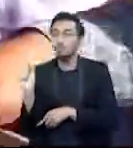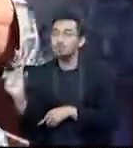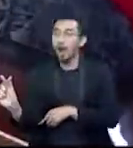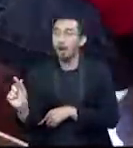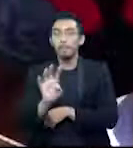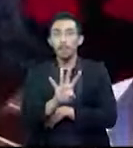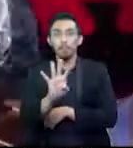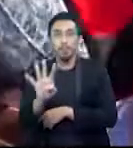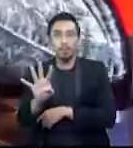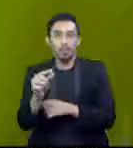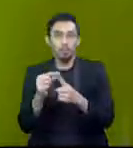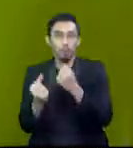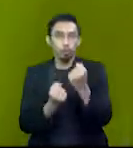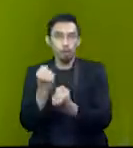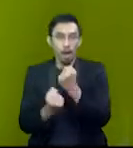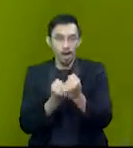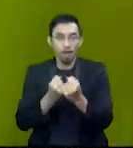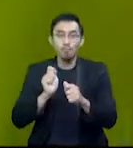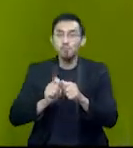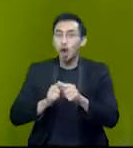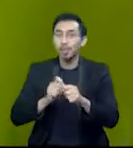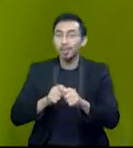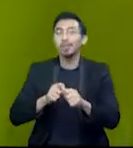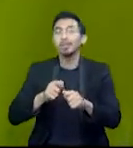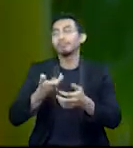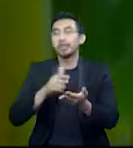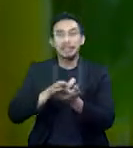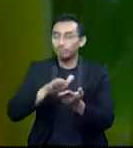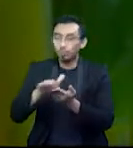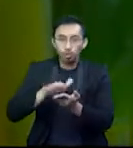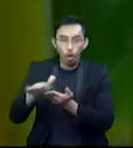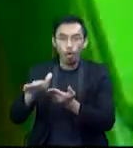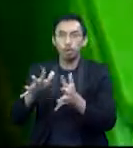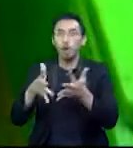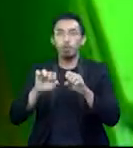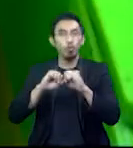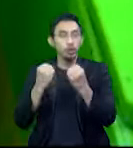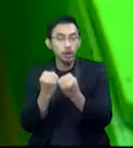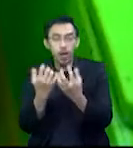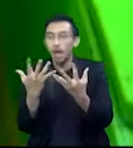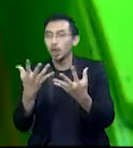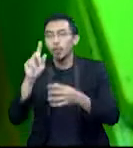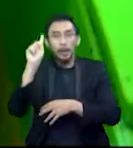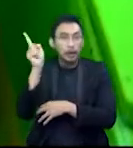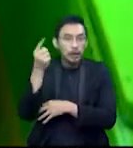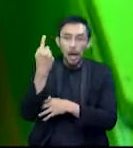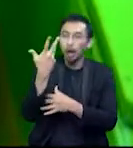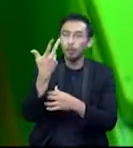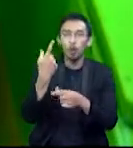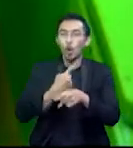khususnya produsen distributor asosiasi pemerintah perusahaan pengemasan dan telah detail